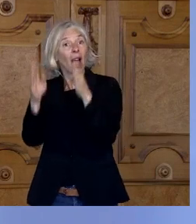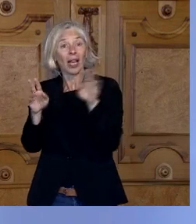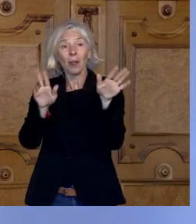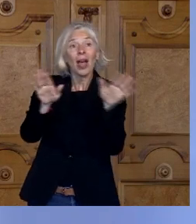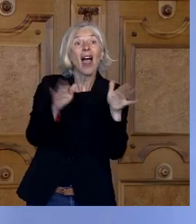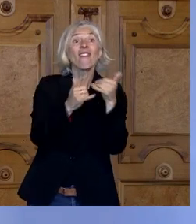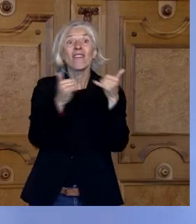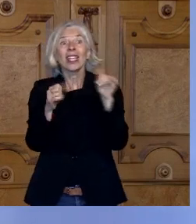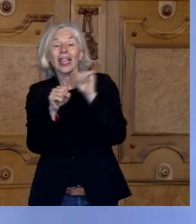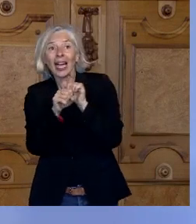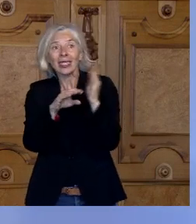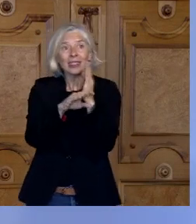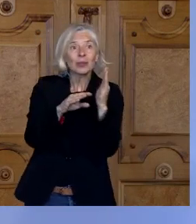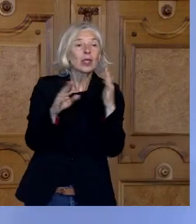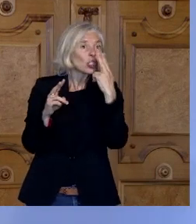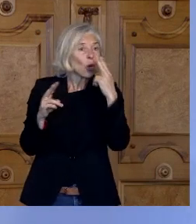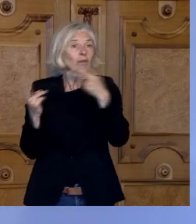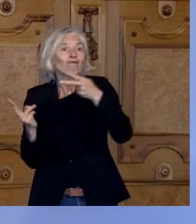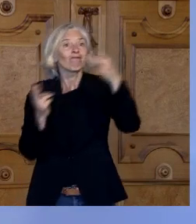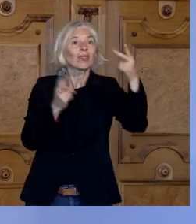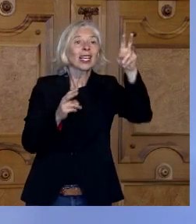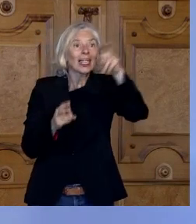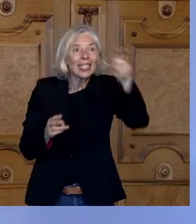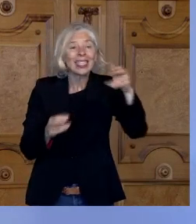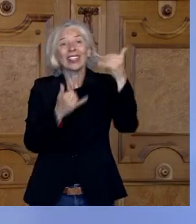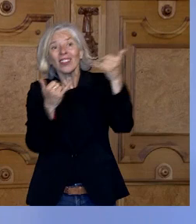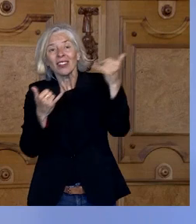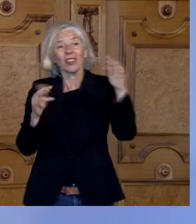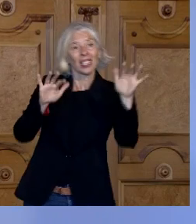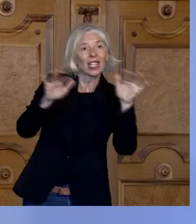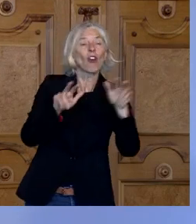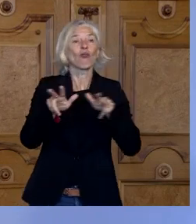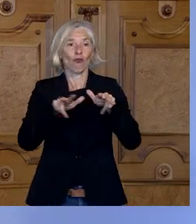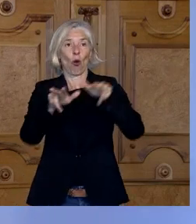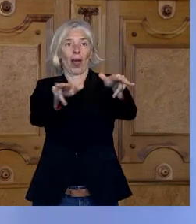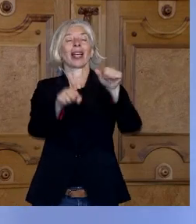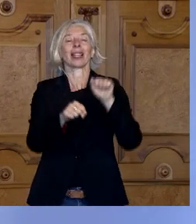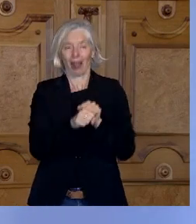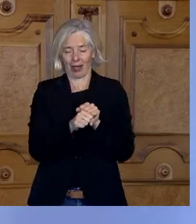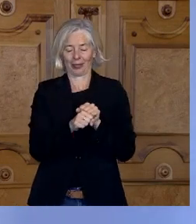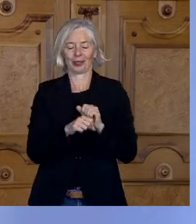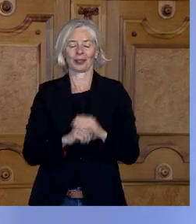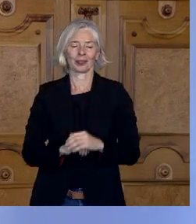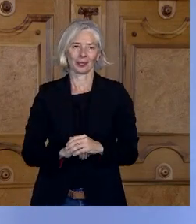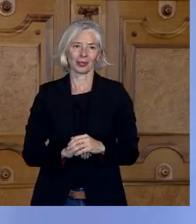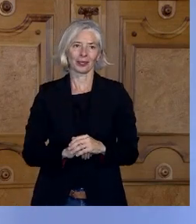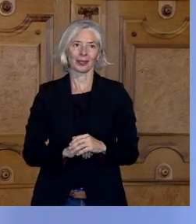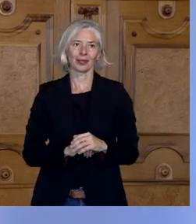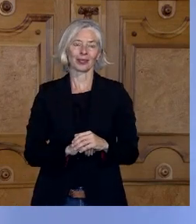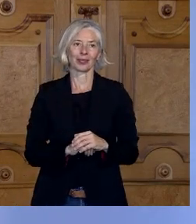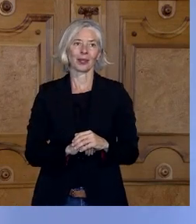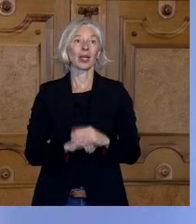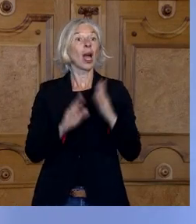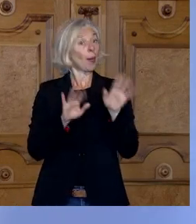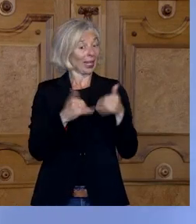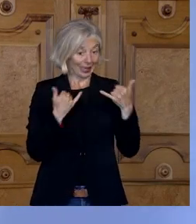die Verlegungen zwischen dem Klinikum und dann eben auch den alten Pflegeeinrichtungen künftig stattfinden kann. Aber